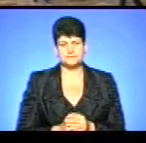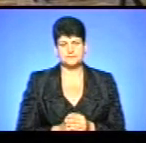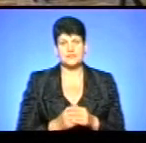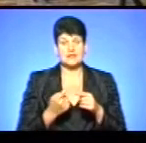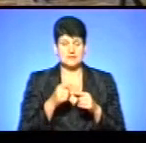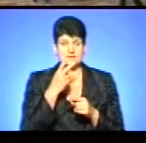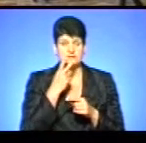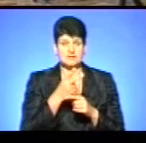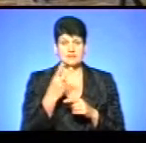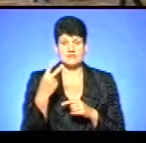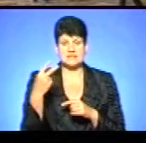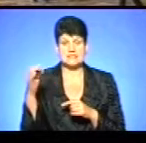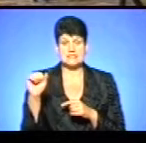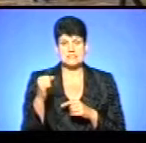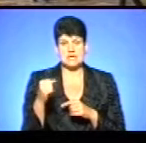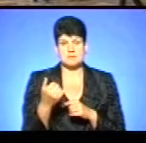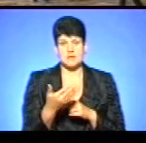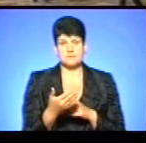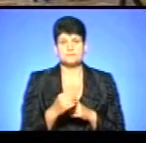Це кадри за 20 серпня.